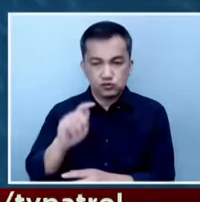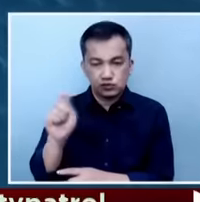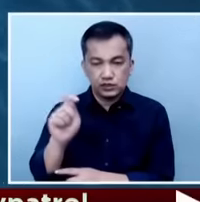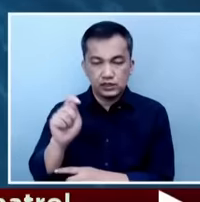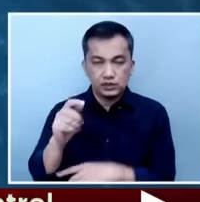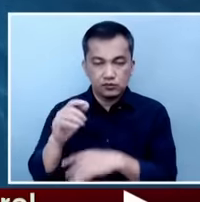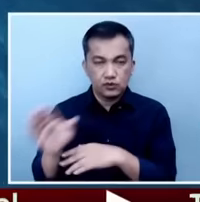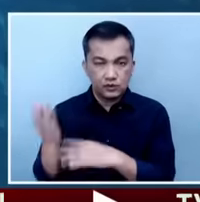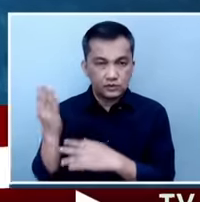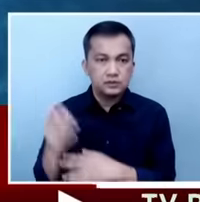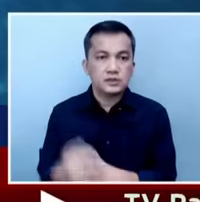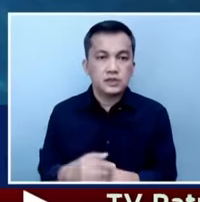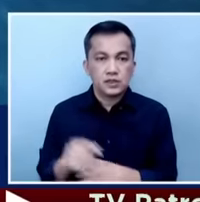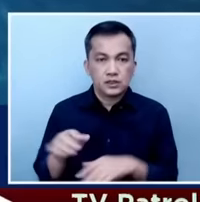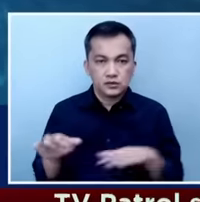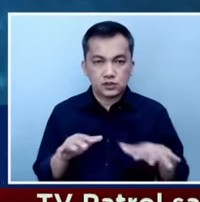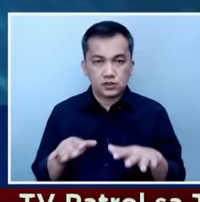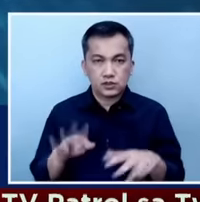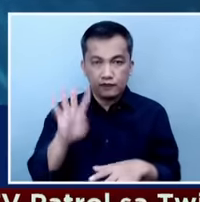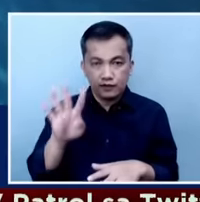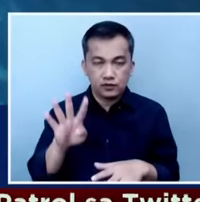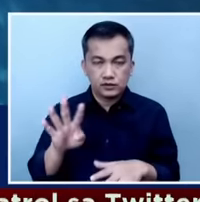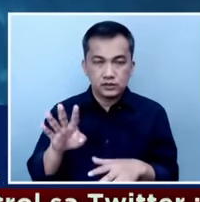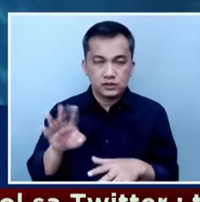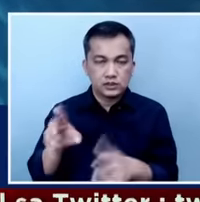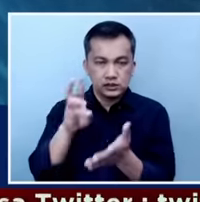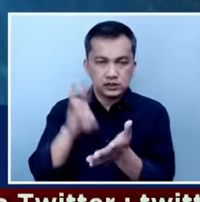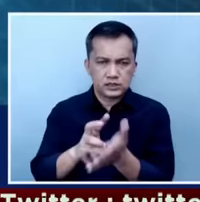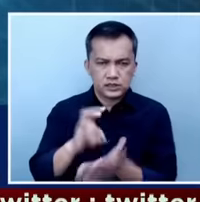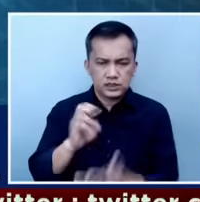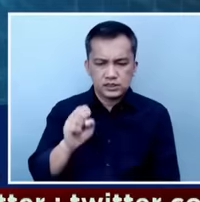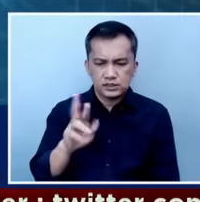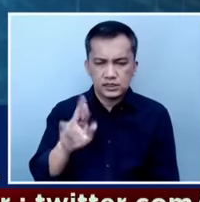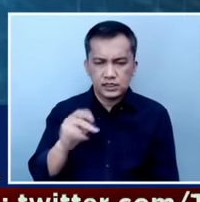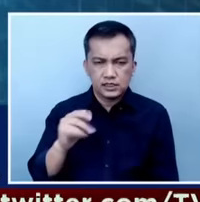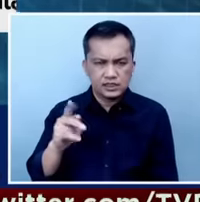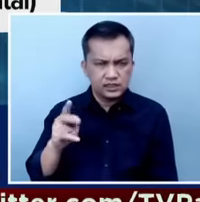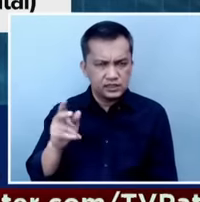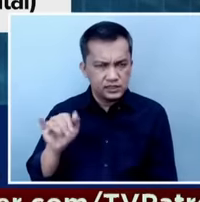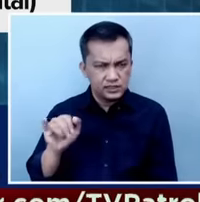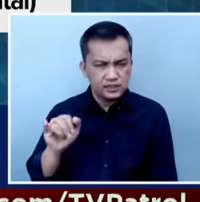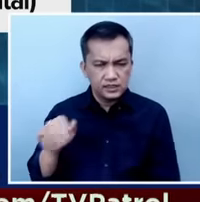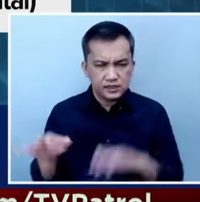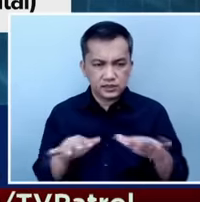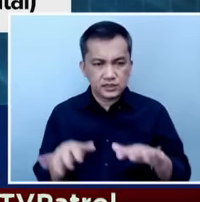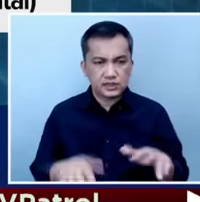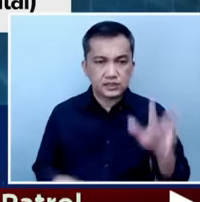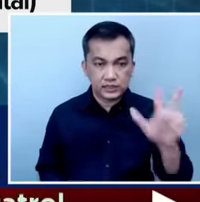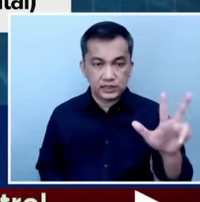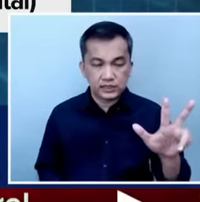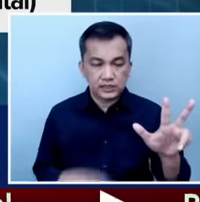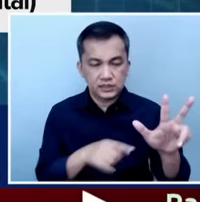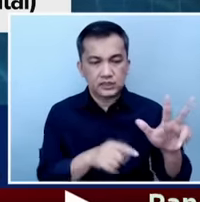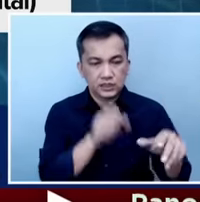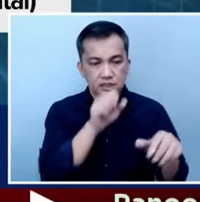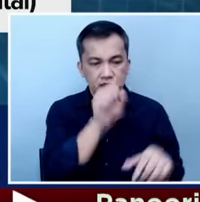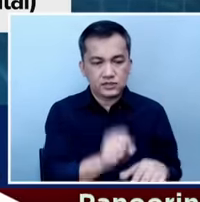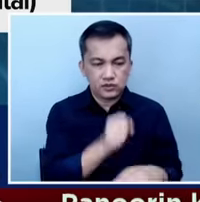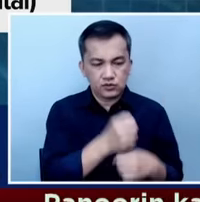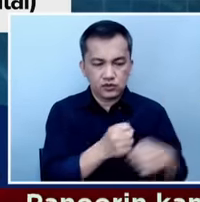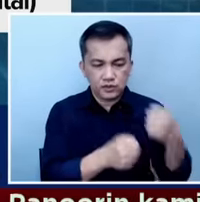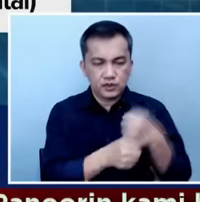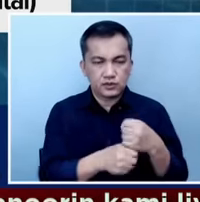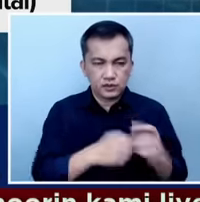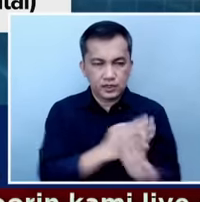Naitala ang intensity 4 na pagyanig sa ilang lugar sa Sarangani Province at intensity 3 naman sa South Cotabato at Davao